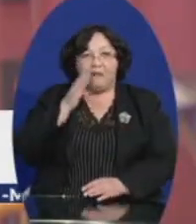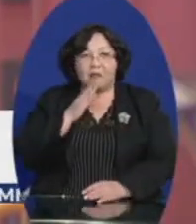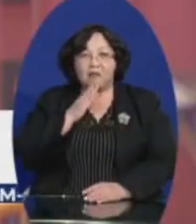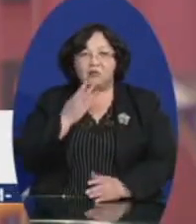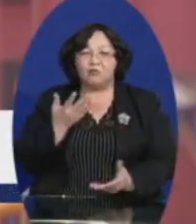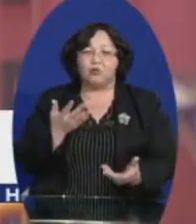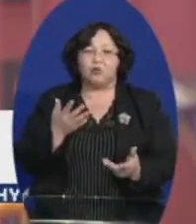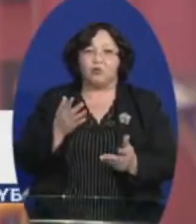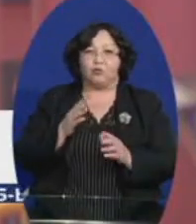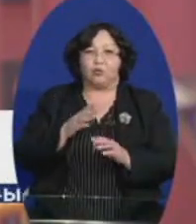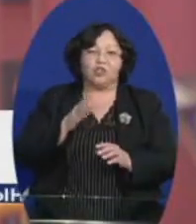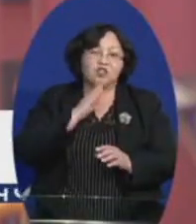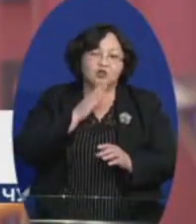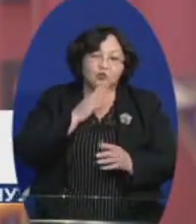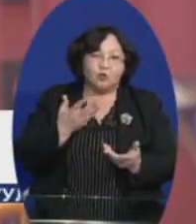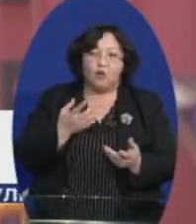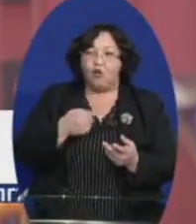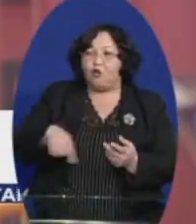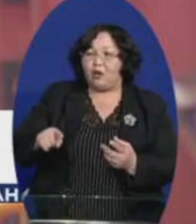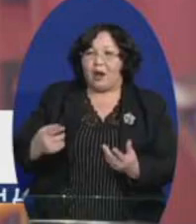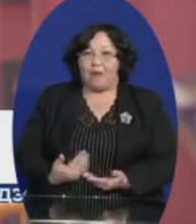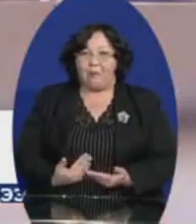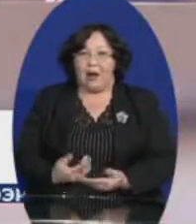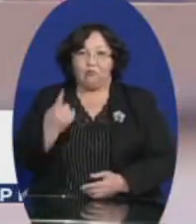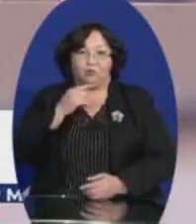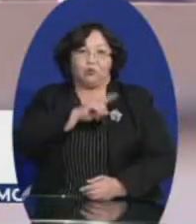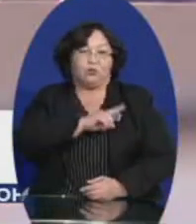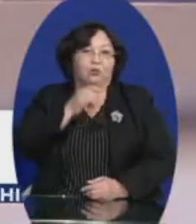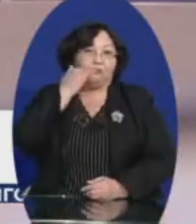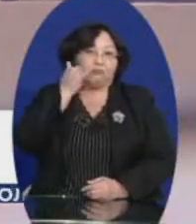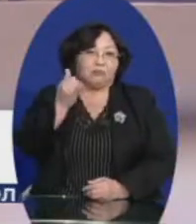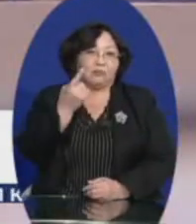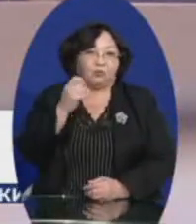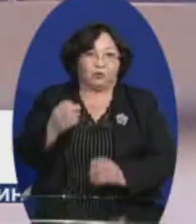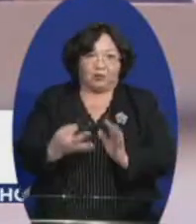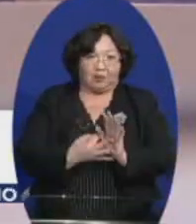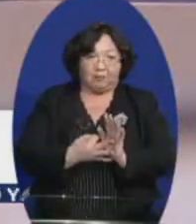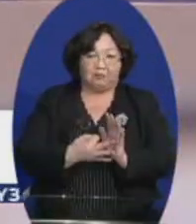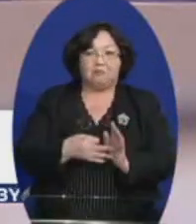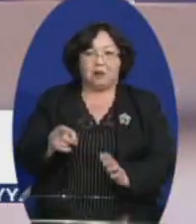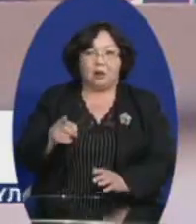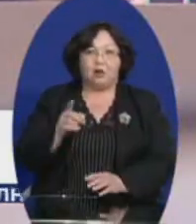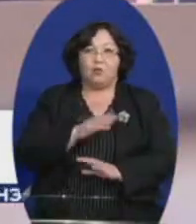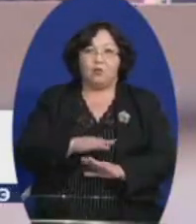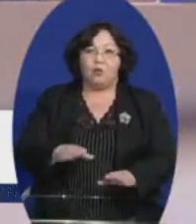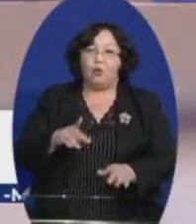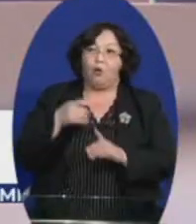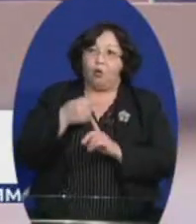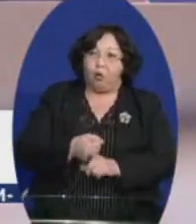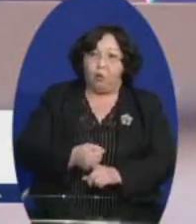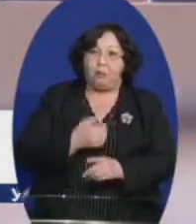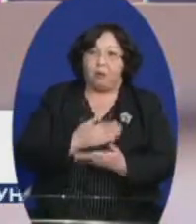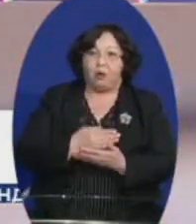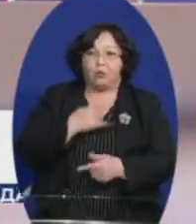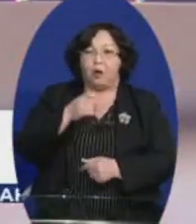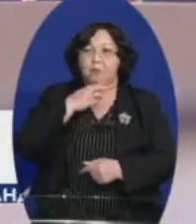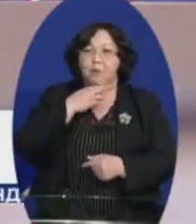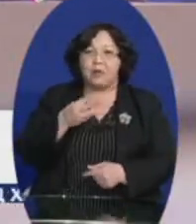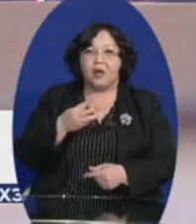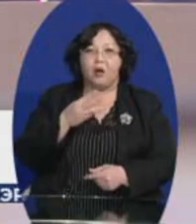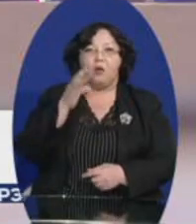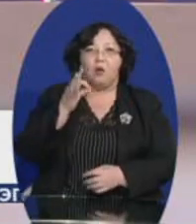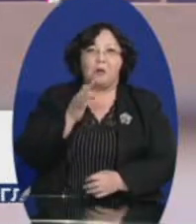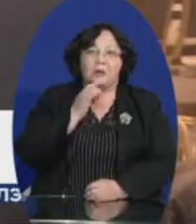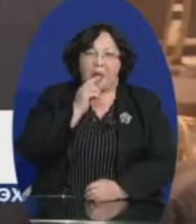түрүүнд хүүхдийн тосломжийн 108 утсанд мэдээлдэг байна. Өөрөөр хэлбэл хүүхэд хүчирхийлэлд өртсөн тухайгаа мэдээлэх нь бага байдгийг албаныхан хэлж